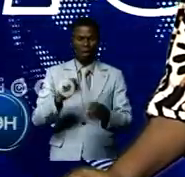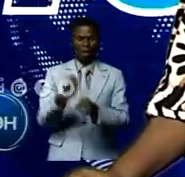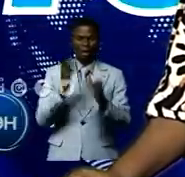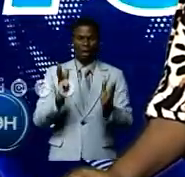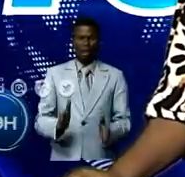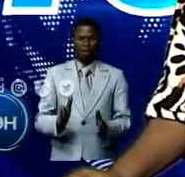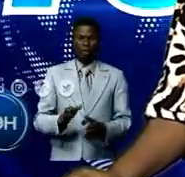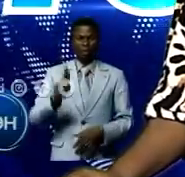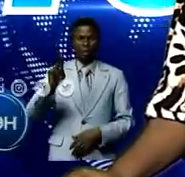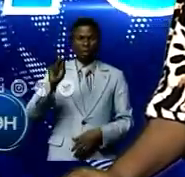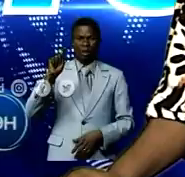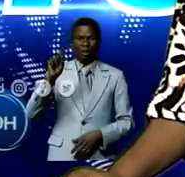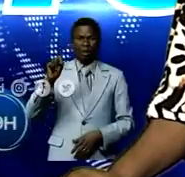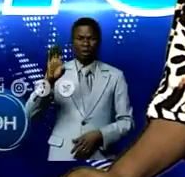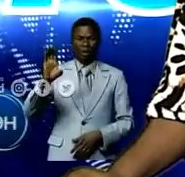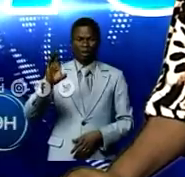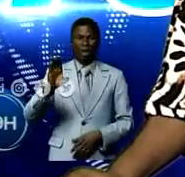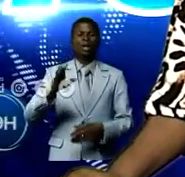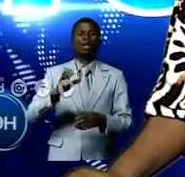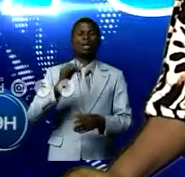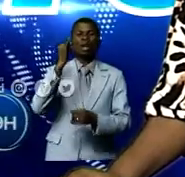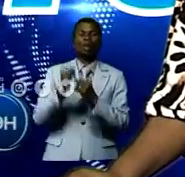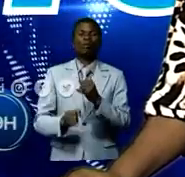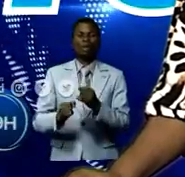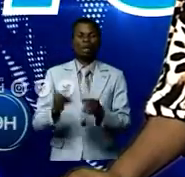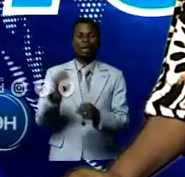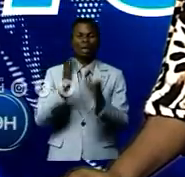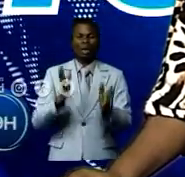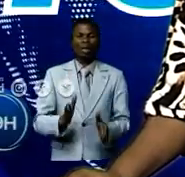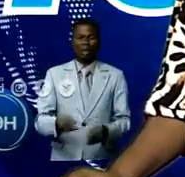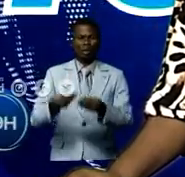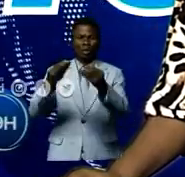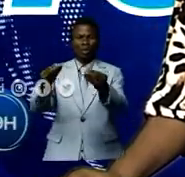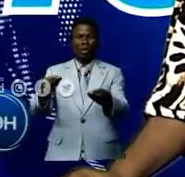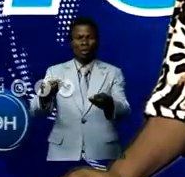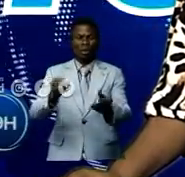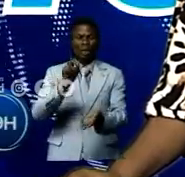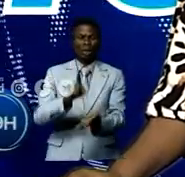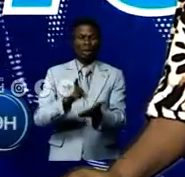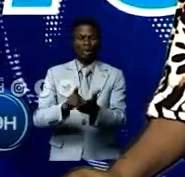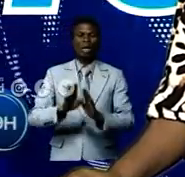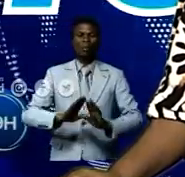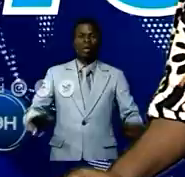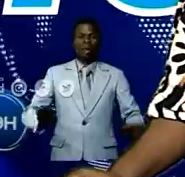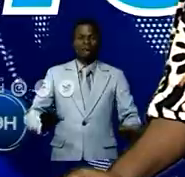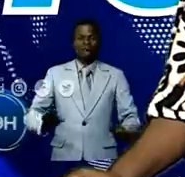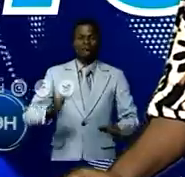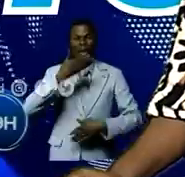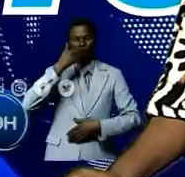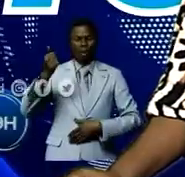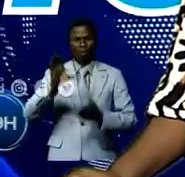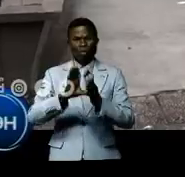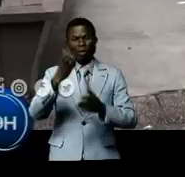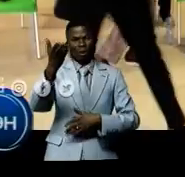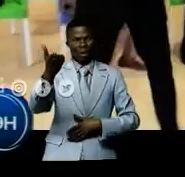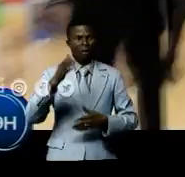de la RTNC. Le travail a été sanctionné par un diplôme de mérite d'excellence.